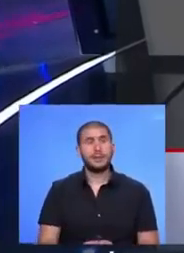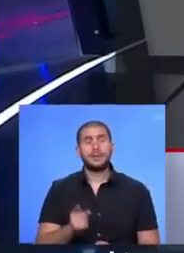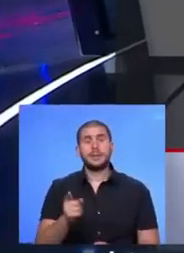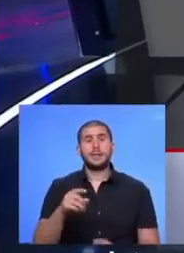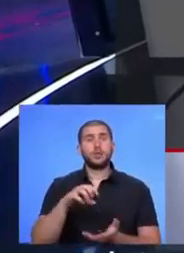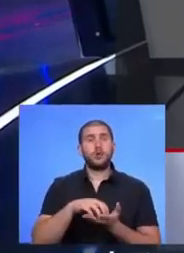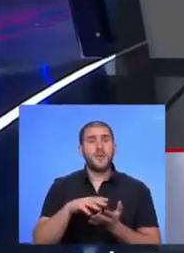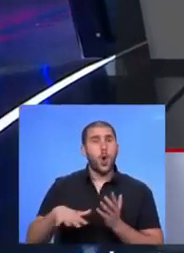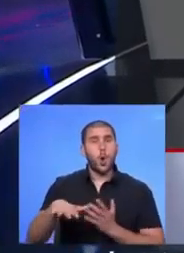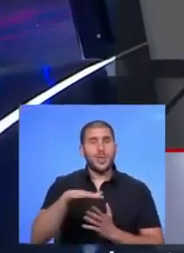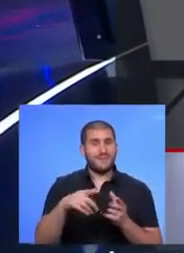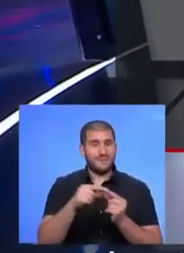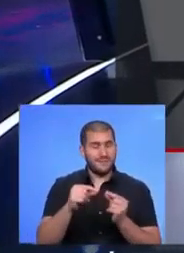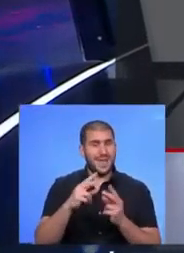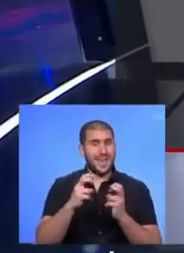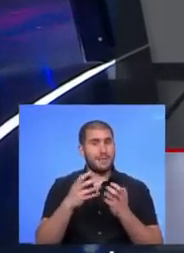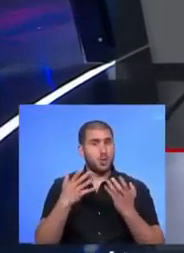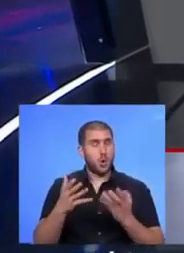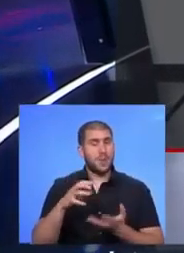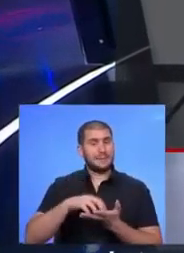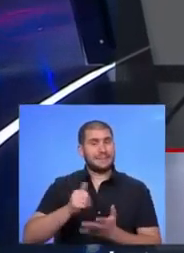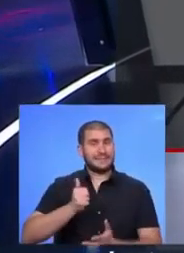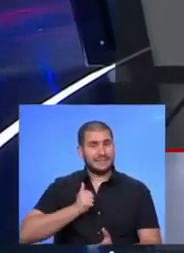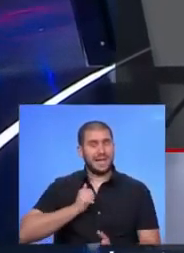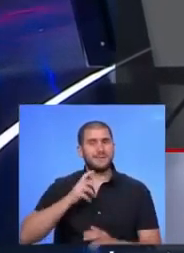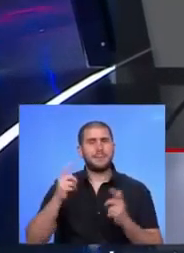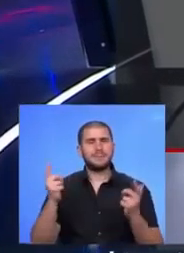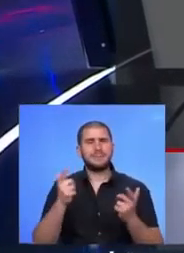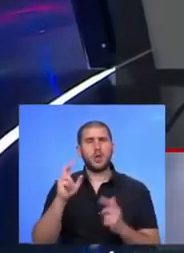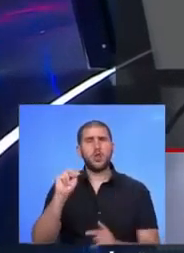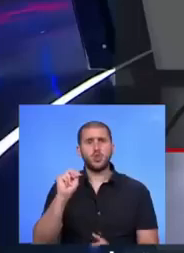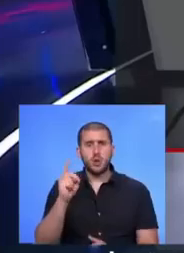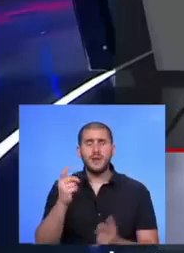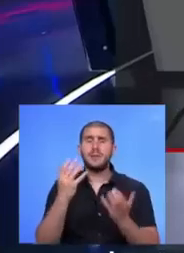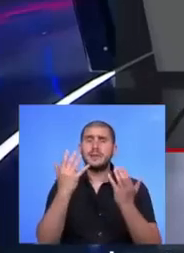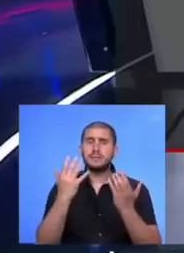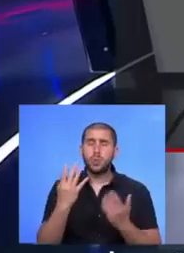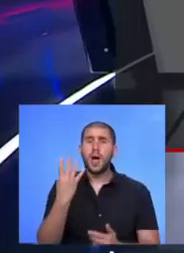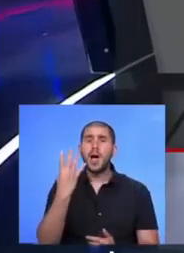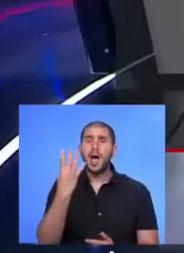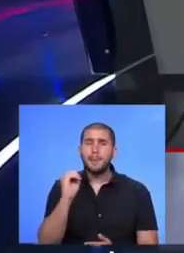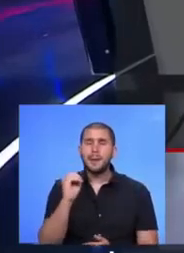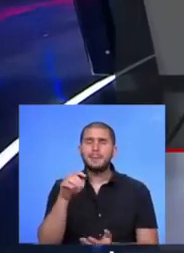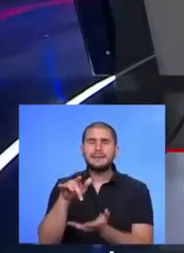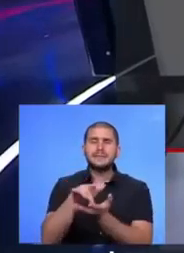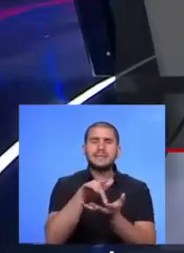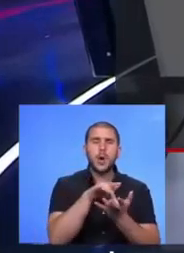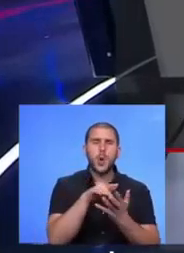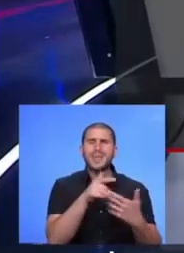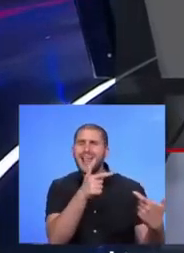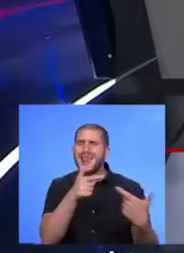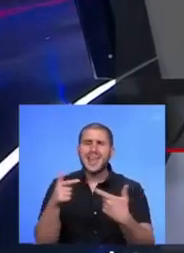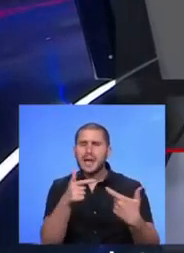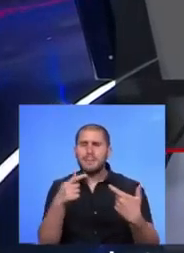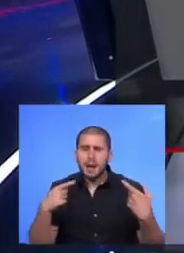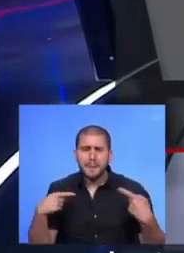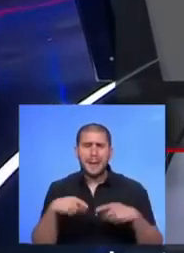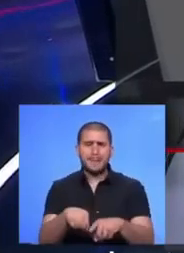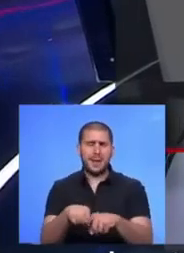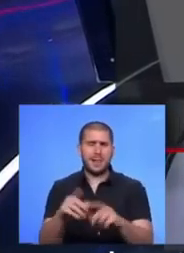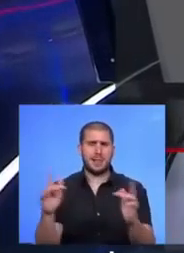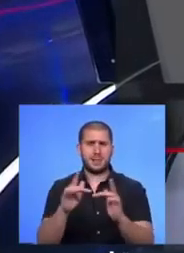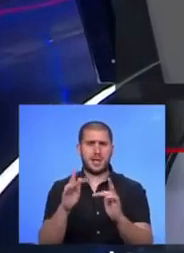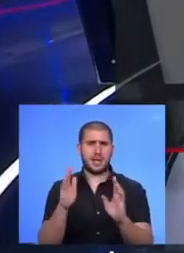העוטף, בערים הגדולות, בבסיסי צהל ובמסיבות נובה, נספרו 40 זירות לחימה בו זמנית מול